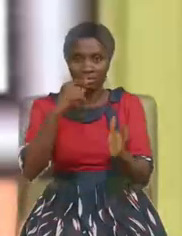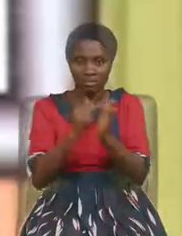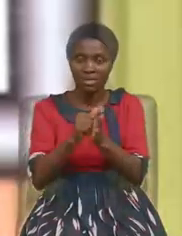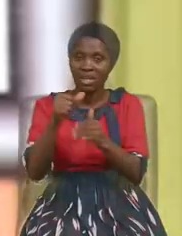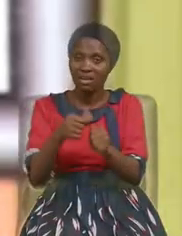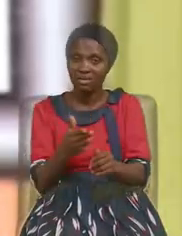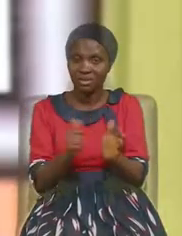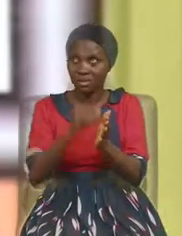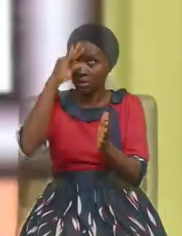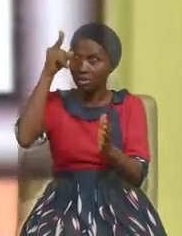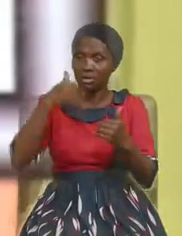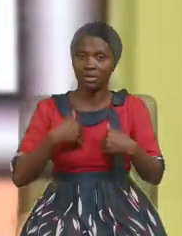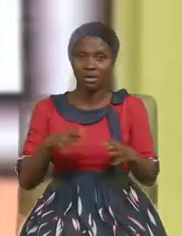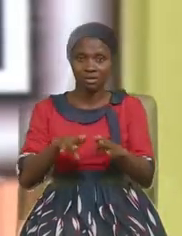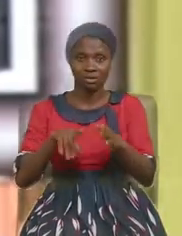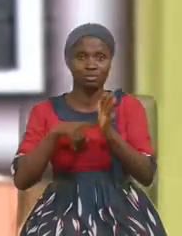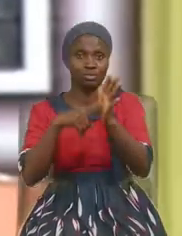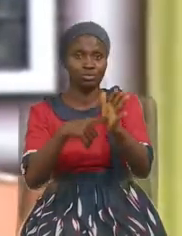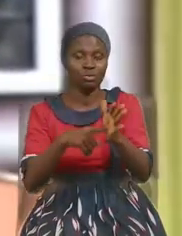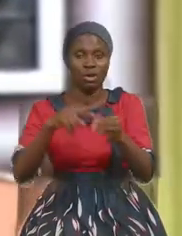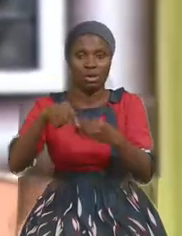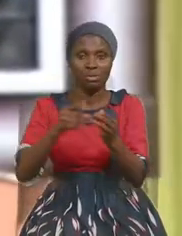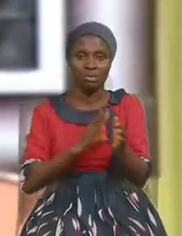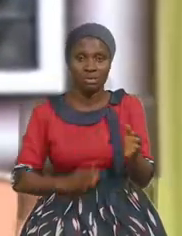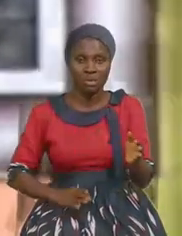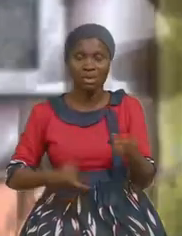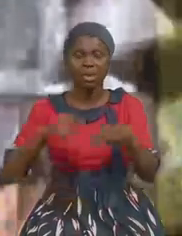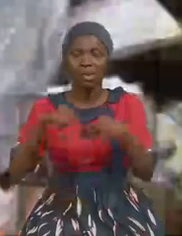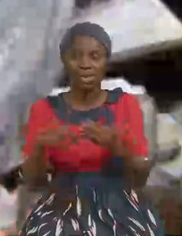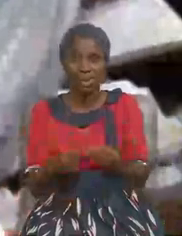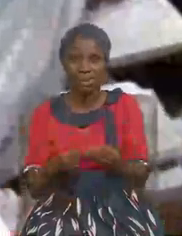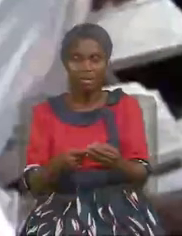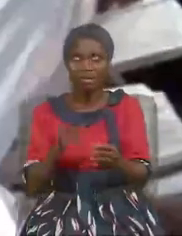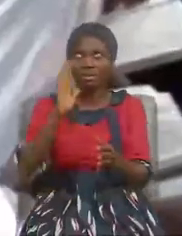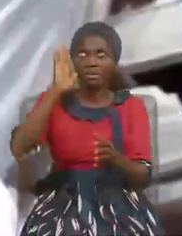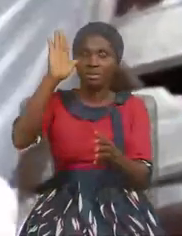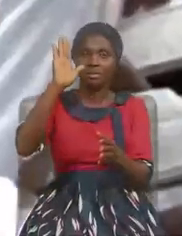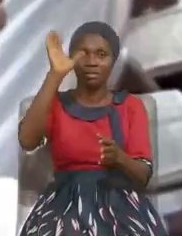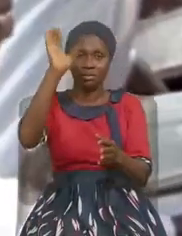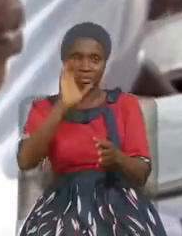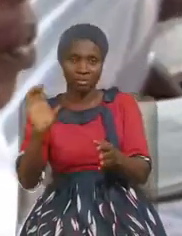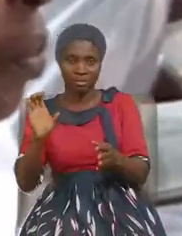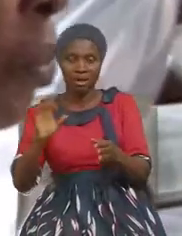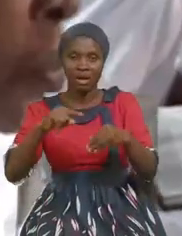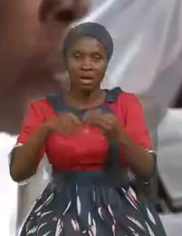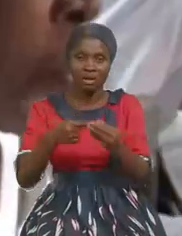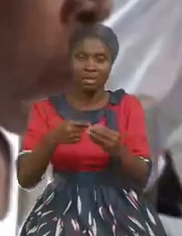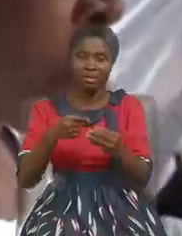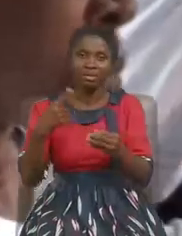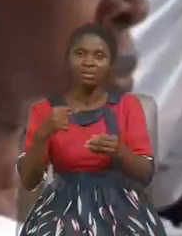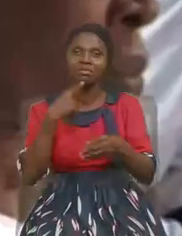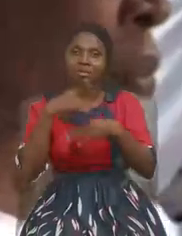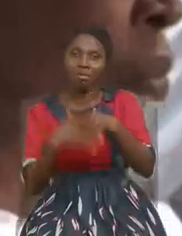révélé concernant Christ, concernant sa croix, concernant le sang et concernant